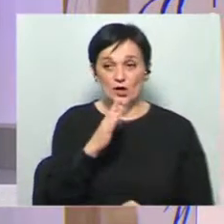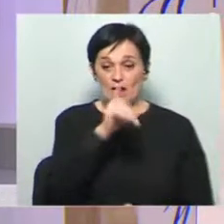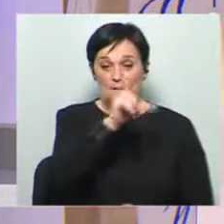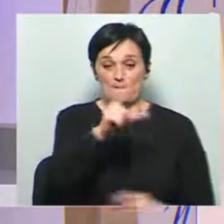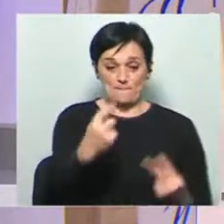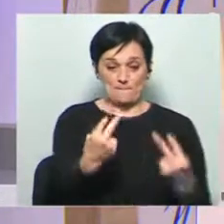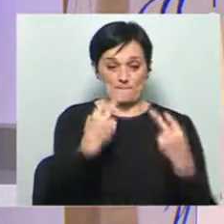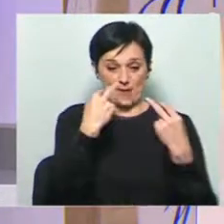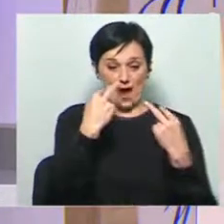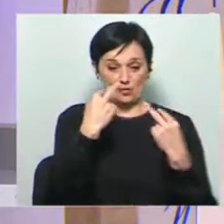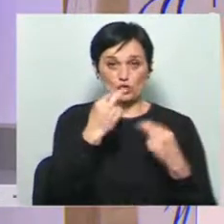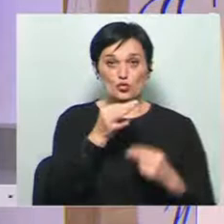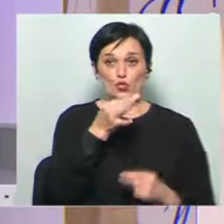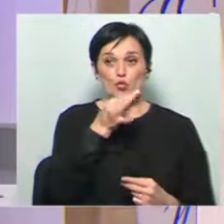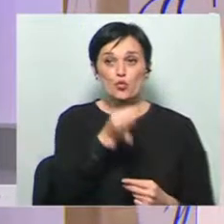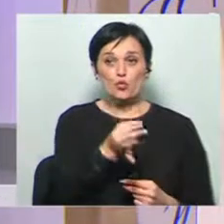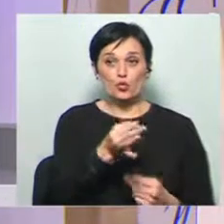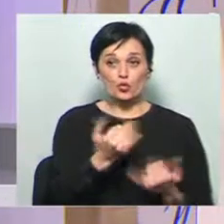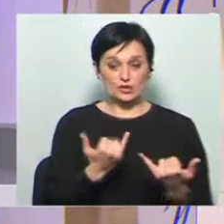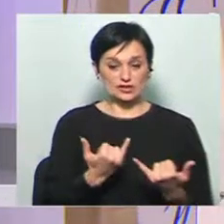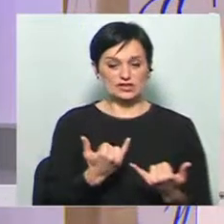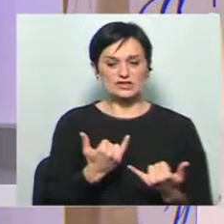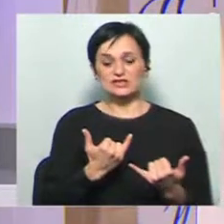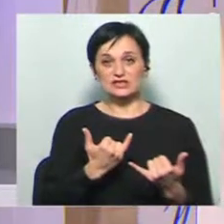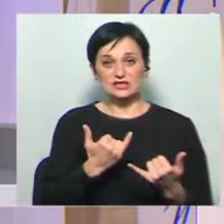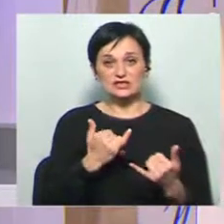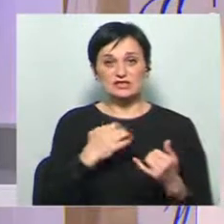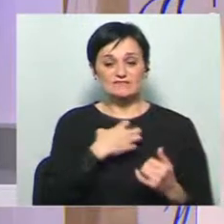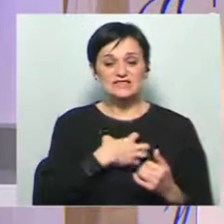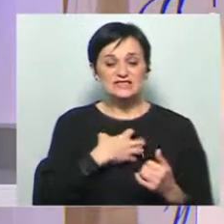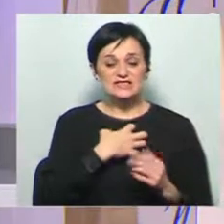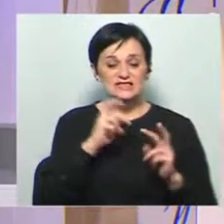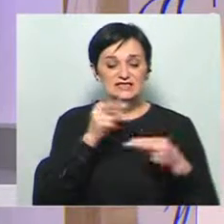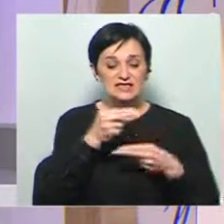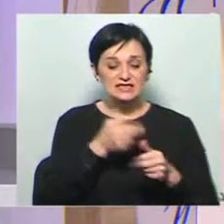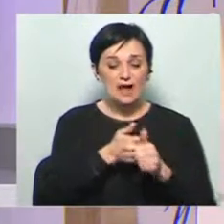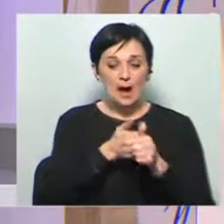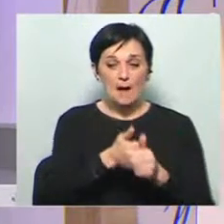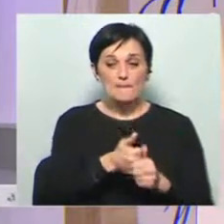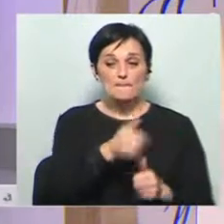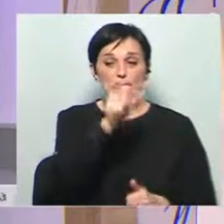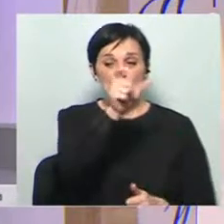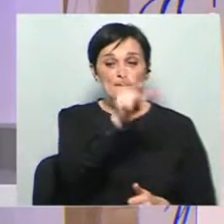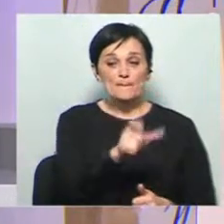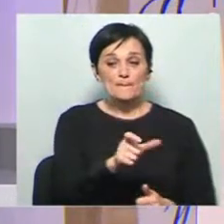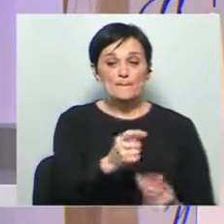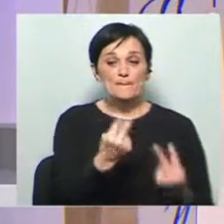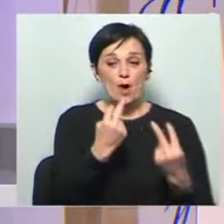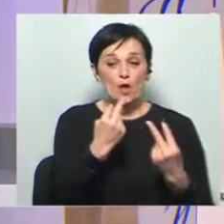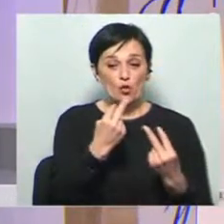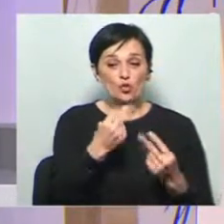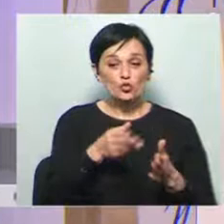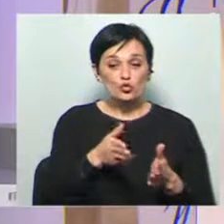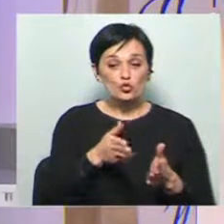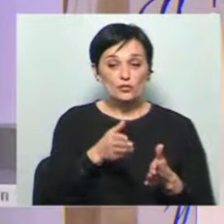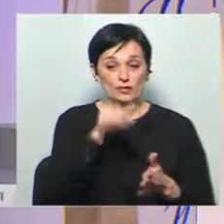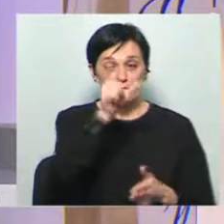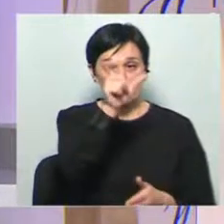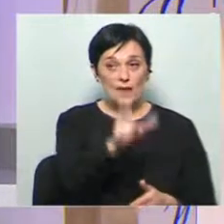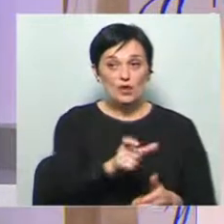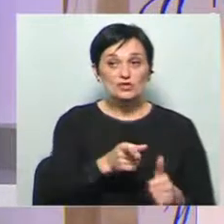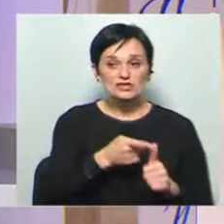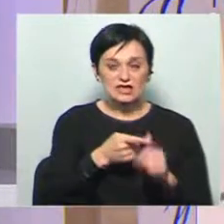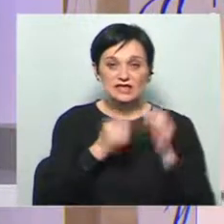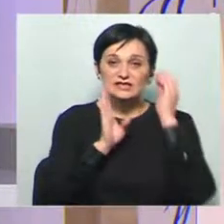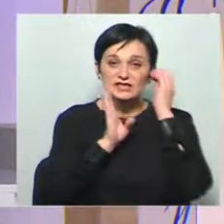ჩვენ პრაქტიკულად ძირითად თემებს მივყევით და მაყურებლის კითხვებს გზადაგზა მევრთავდი მაყურებლის